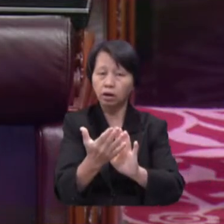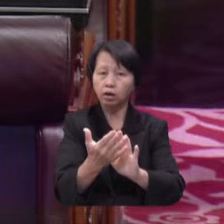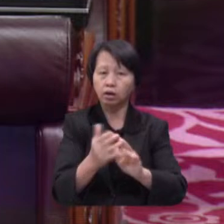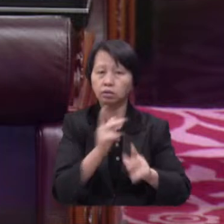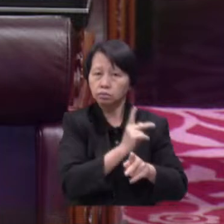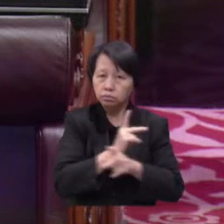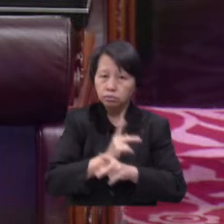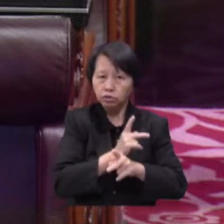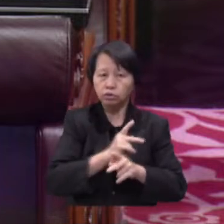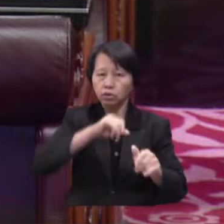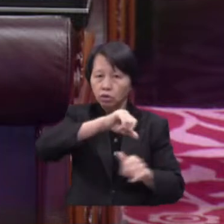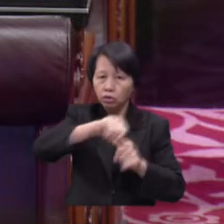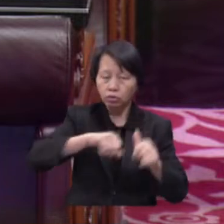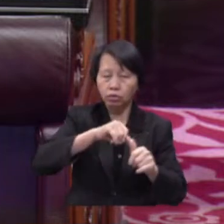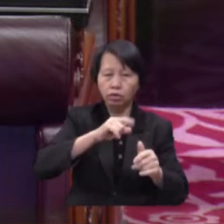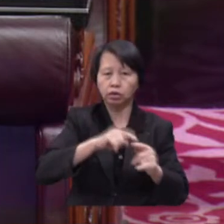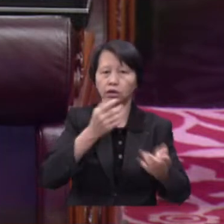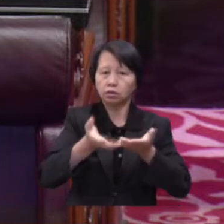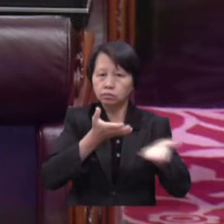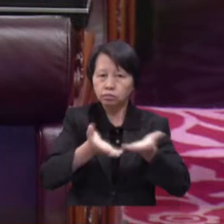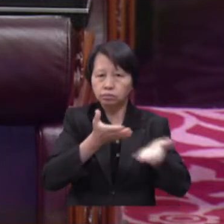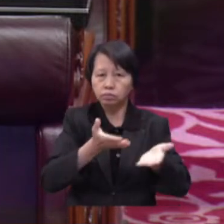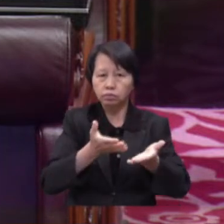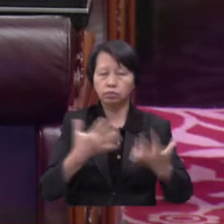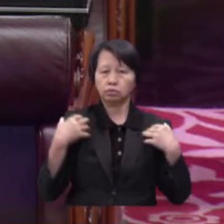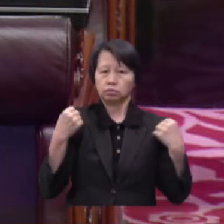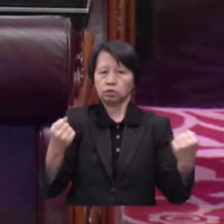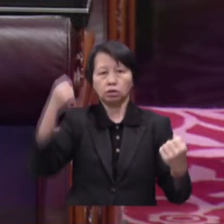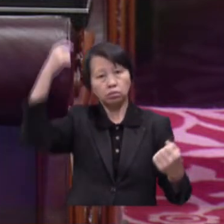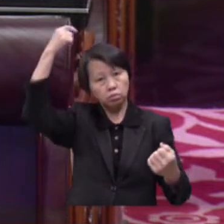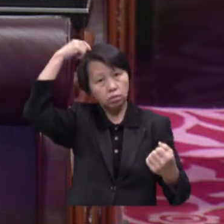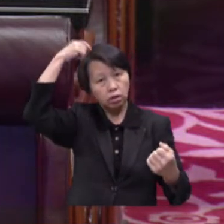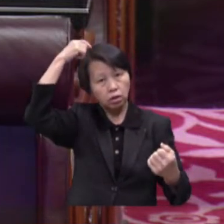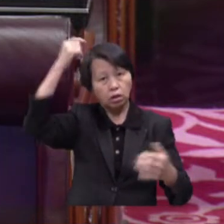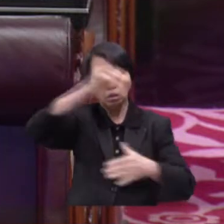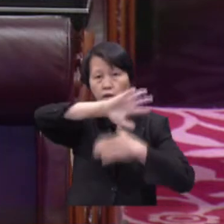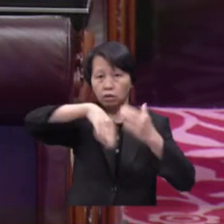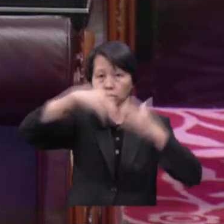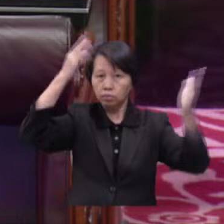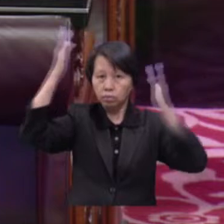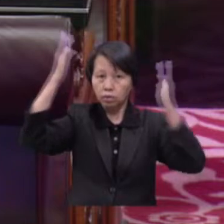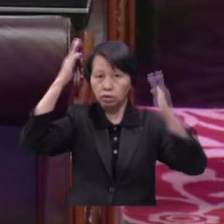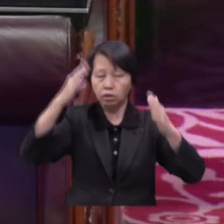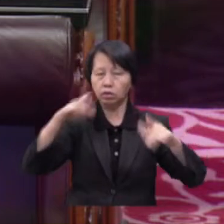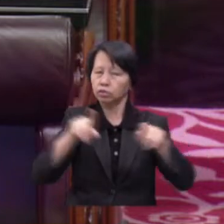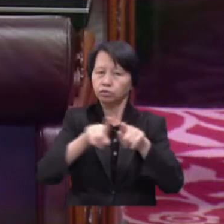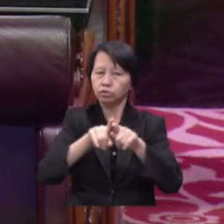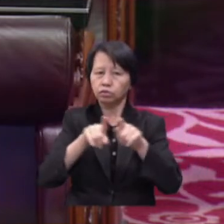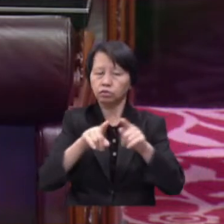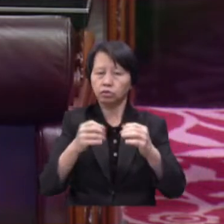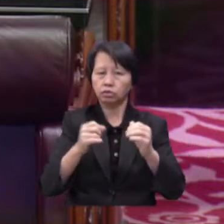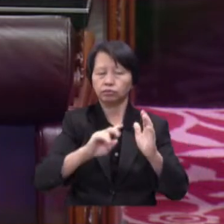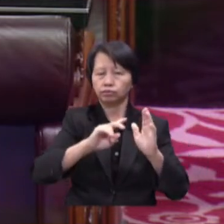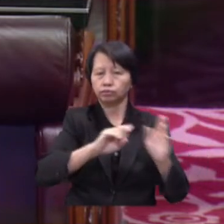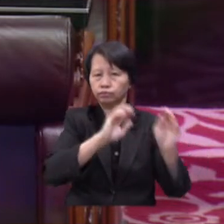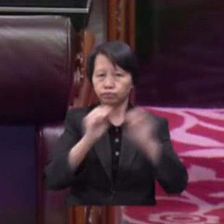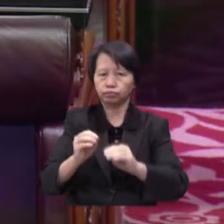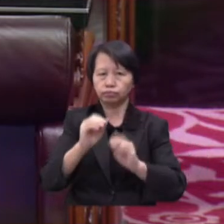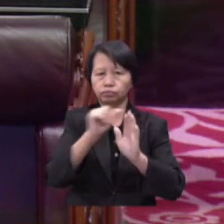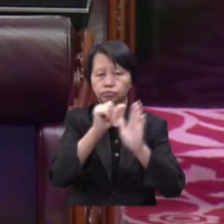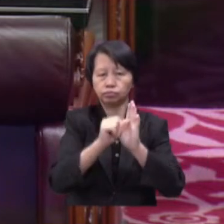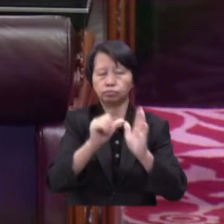perlindungan sosial serta berhikmatan kesehatan mental di seluruh negara sejajar dengan kuat-kuat sepindahan